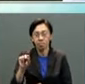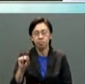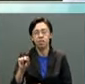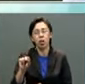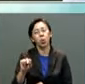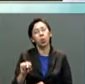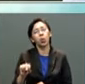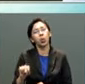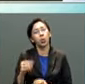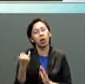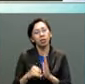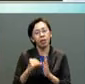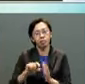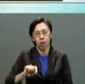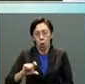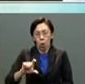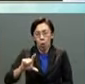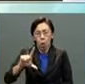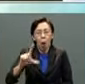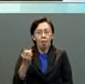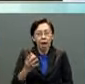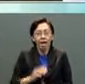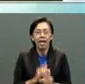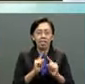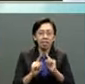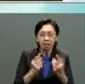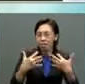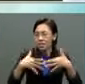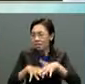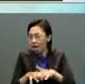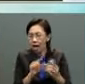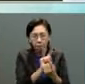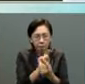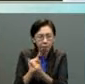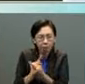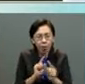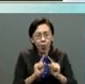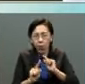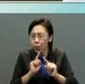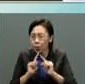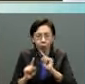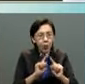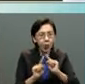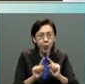นะครับก็แน่นอนครับเป็นวัยที่ต้องติดต่อประสานงานพบปะพูดคุยกัน